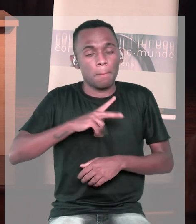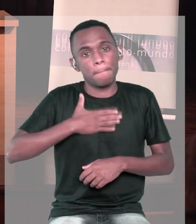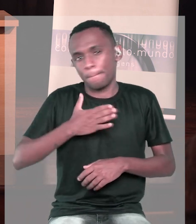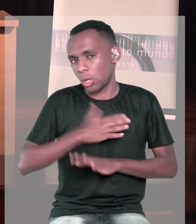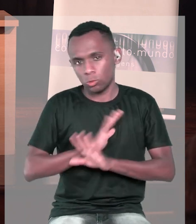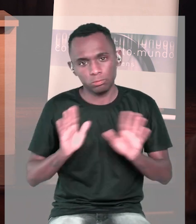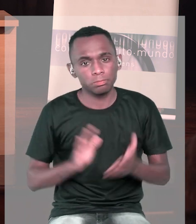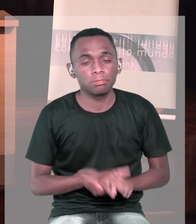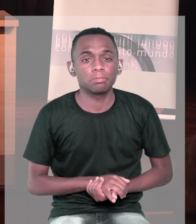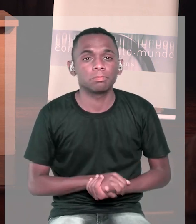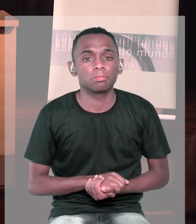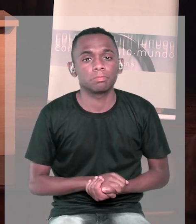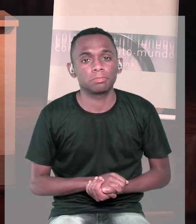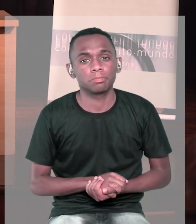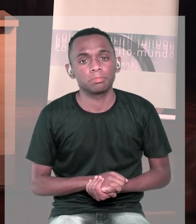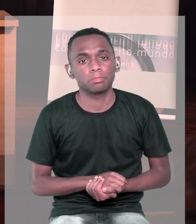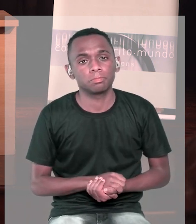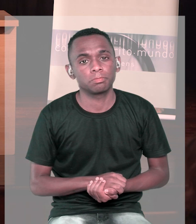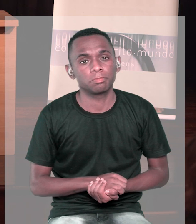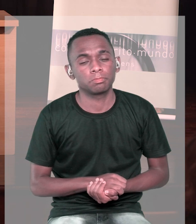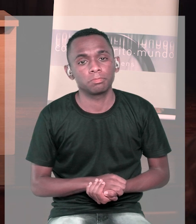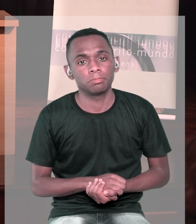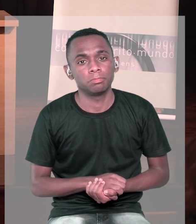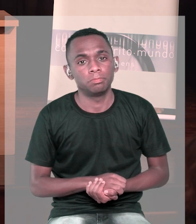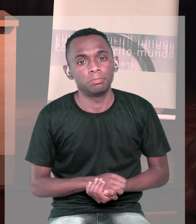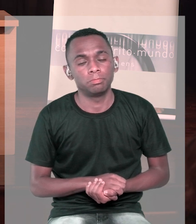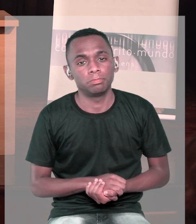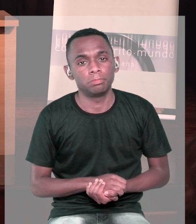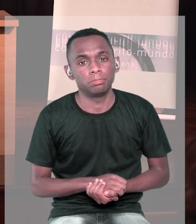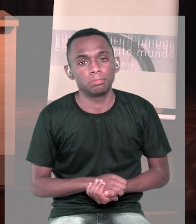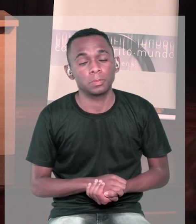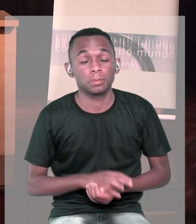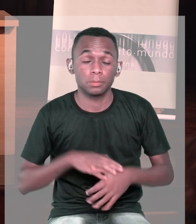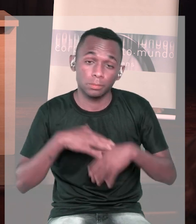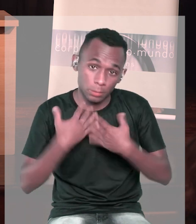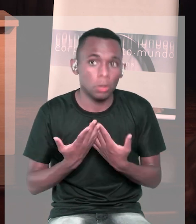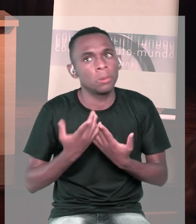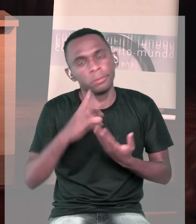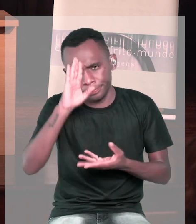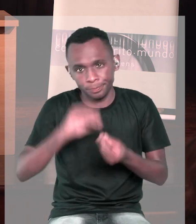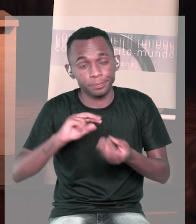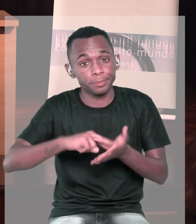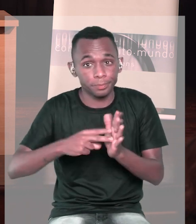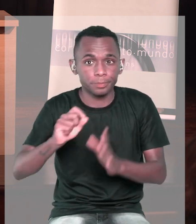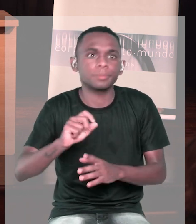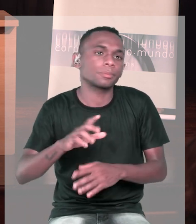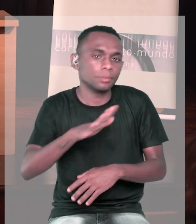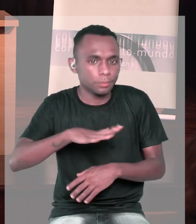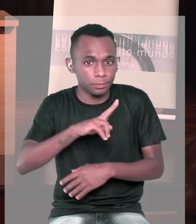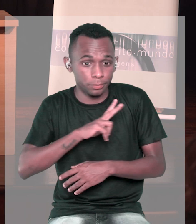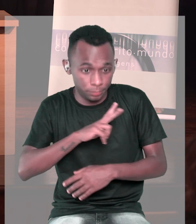est exclusive, privative et abusive. Então vamos pensar que a propriedade privada